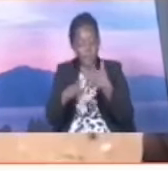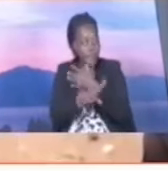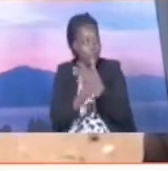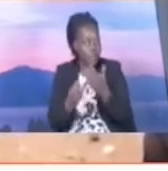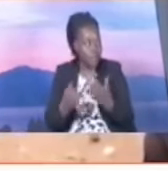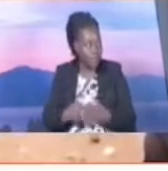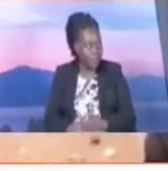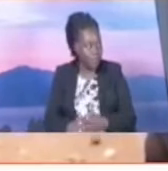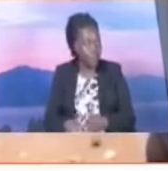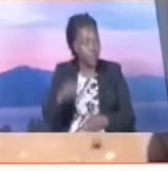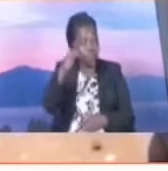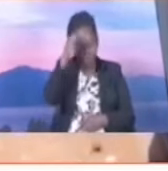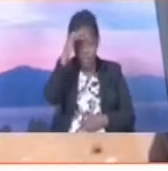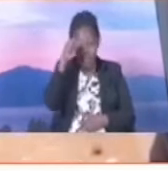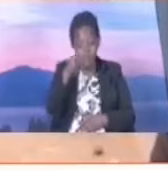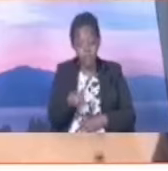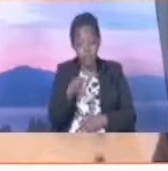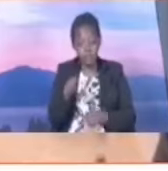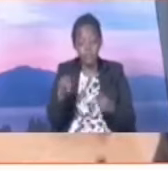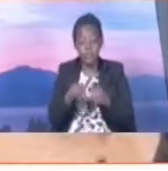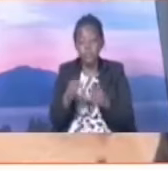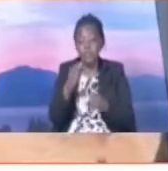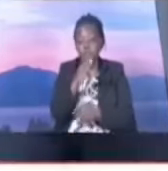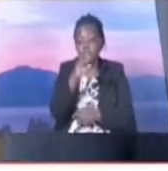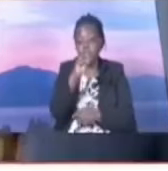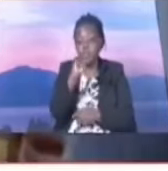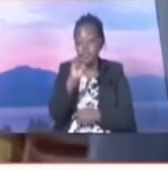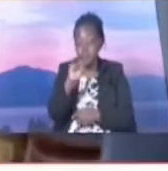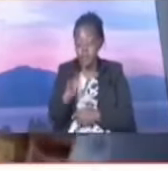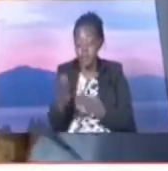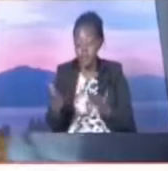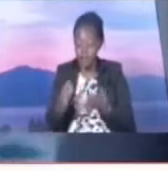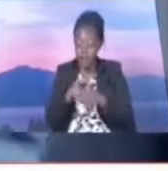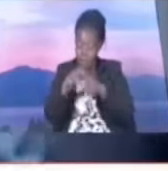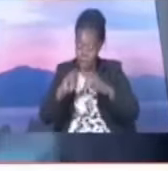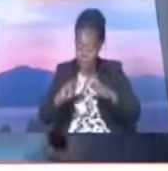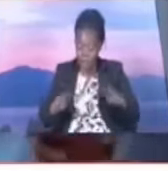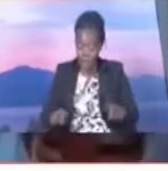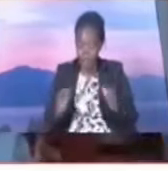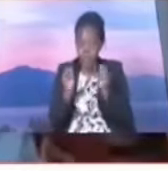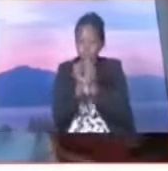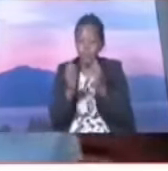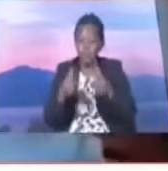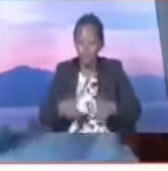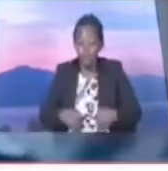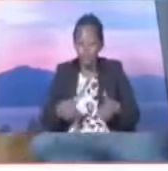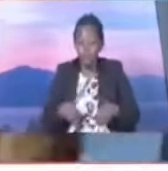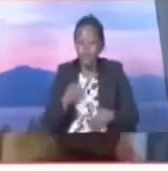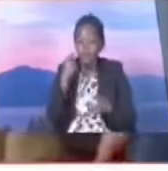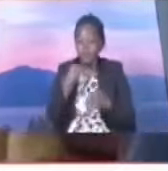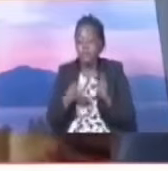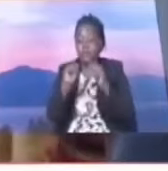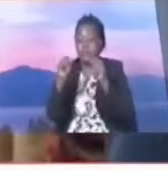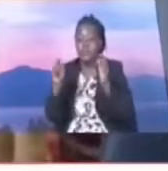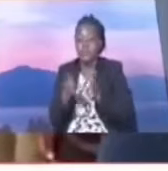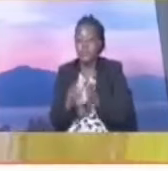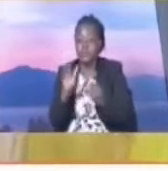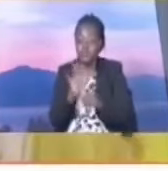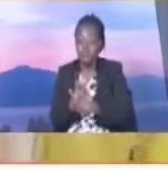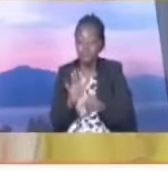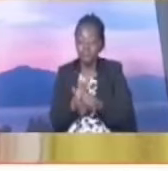Polisi ye Nansana ngirini nabwe lusa kuna crime intelligence bakoze ekikwe kuti bakwatta avubuka abagabi b'okubeera abamenyi b'amateeka abasusa abantu nga